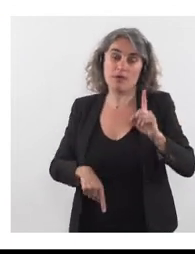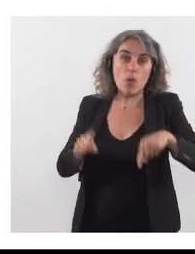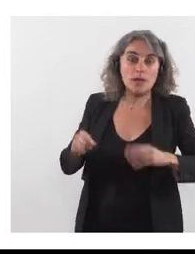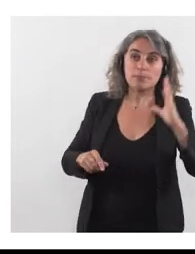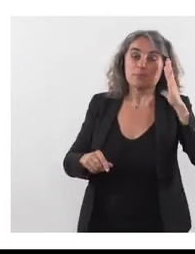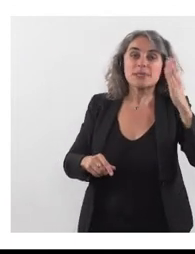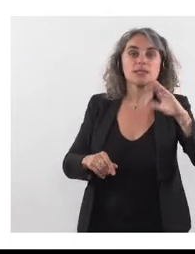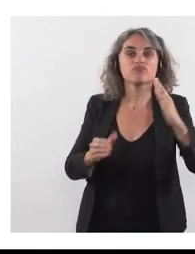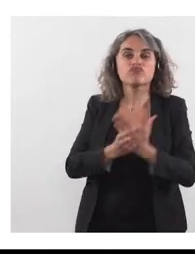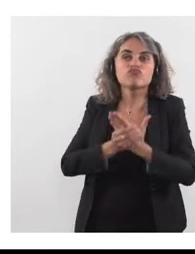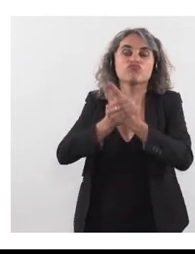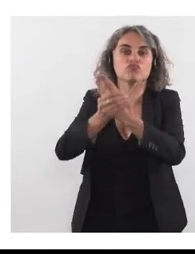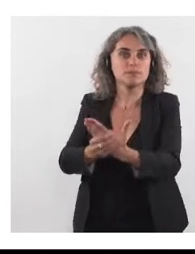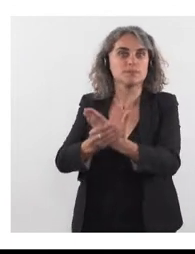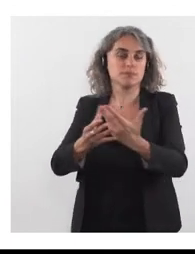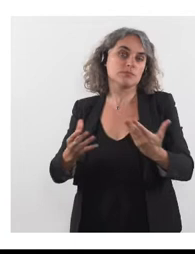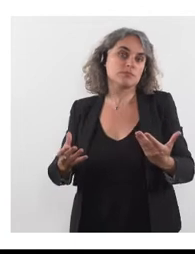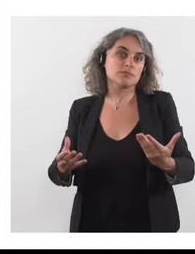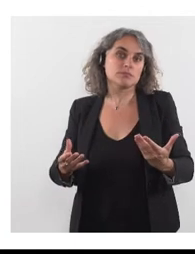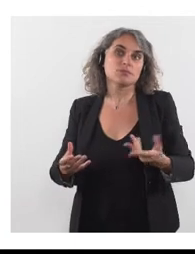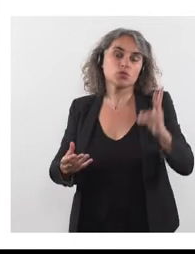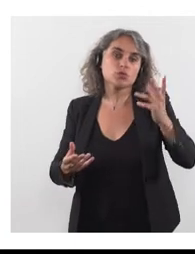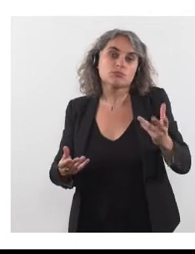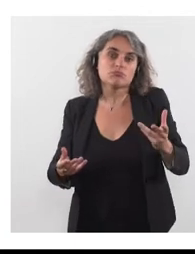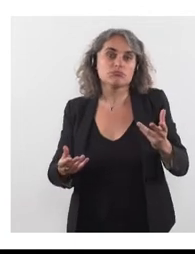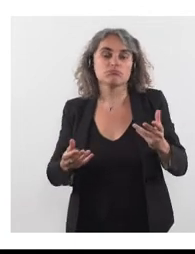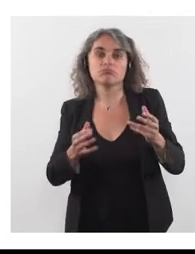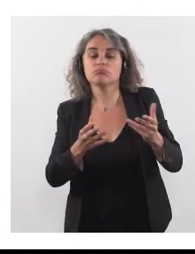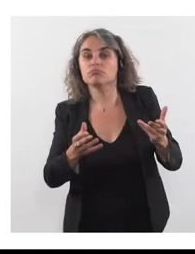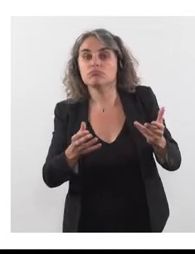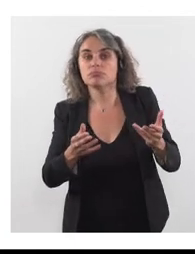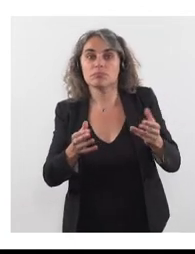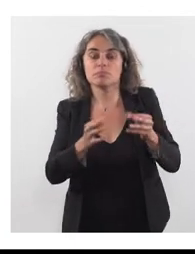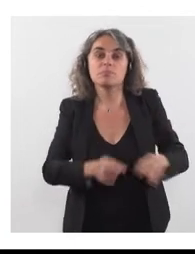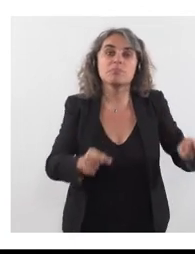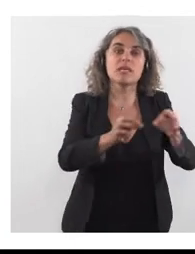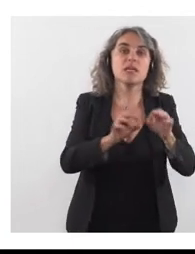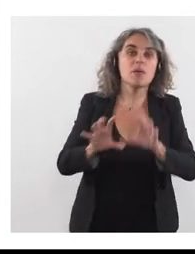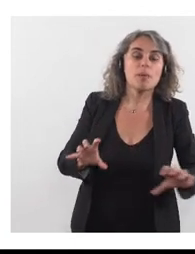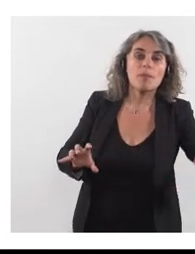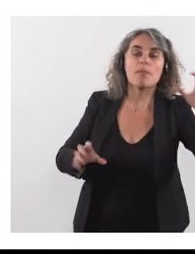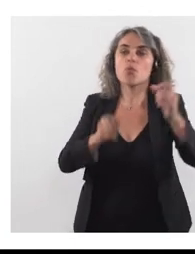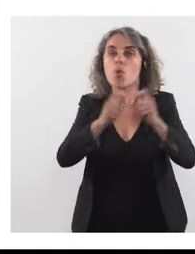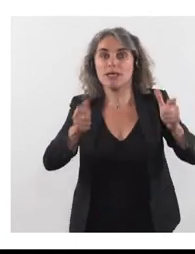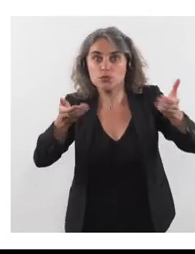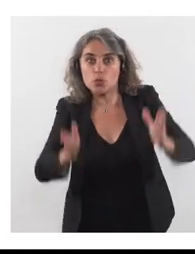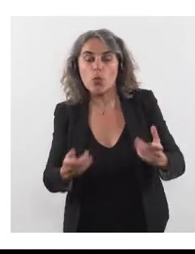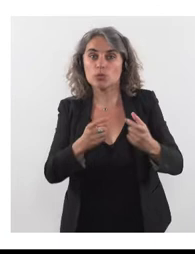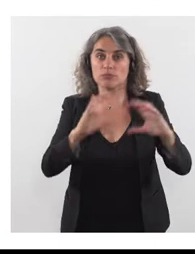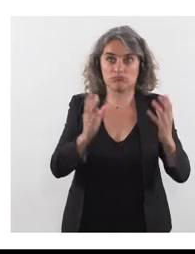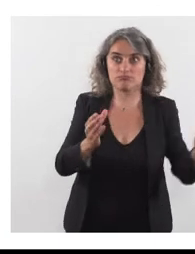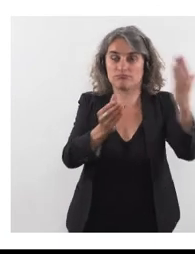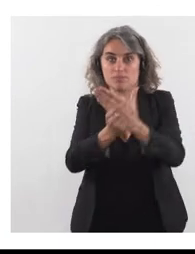intervenantes habituelles devant la cour de justice, ce sont les États ou la Commission européenne, ou les institutions, mais